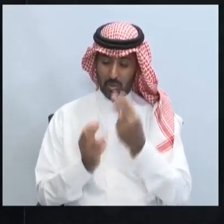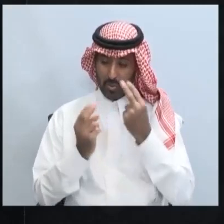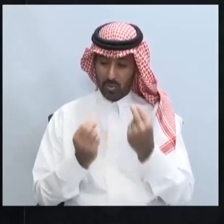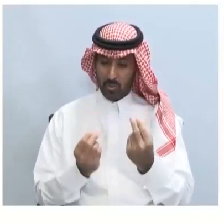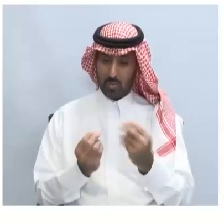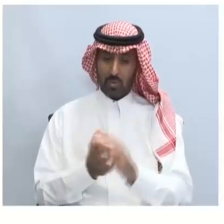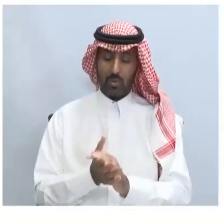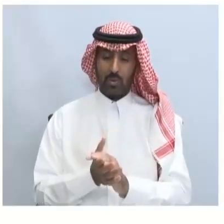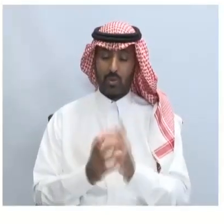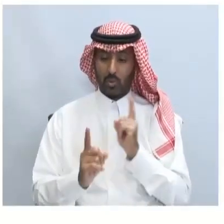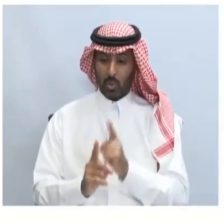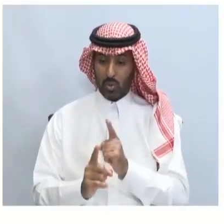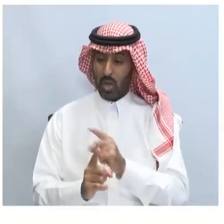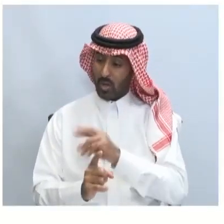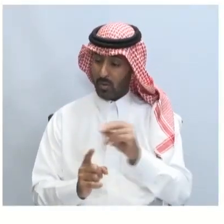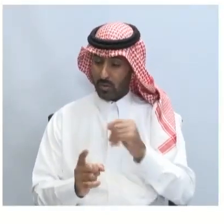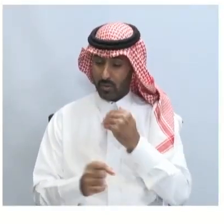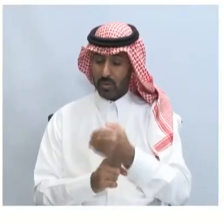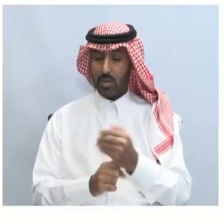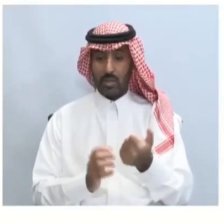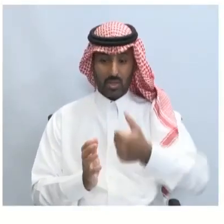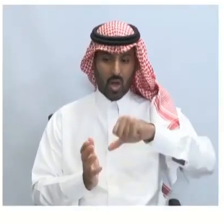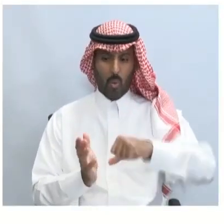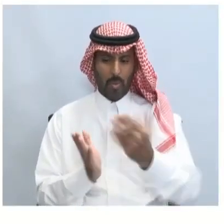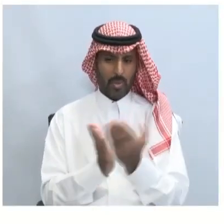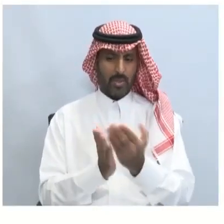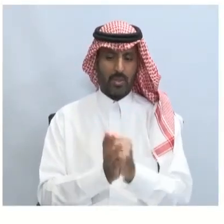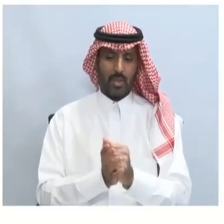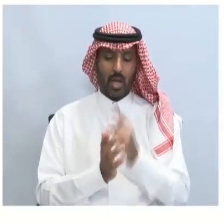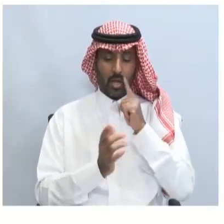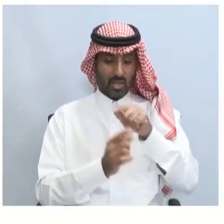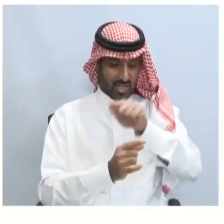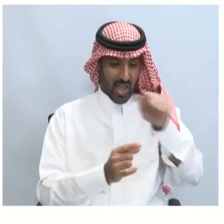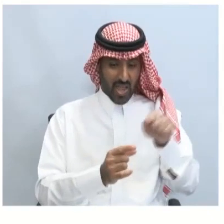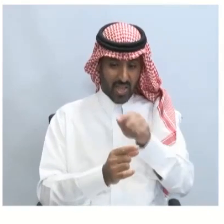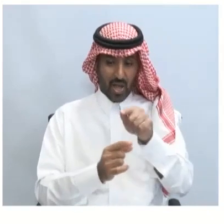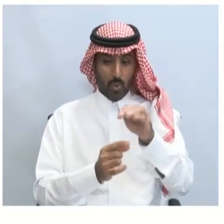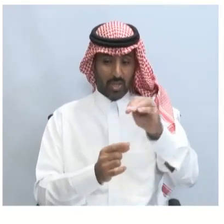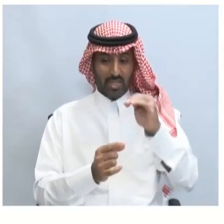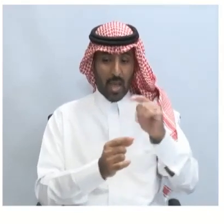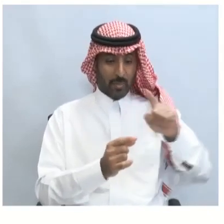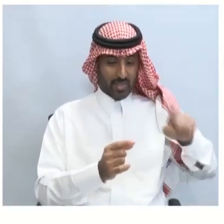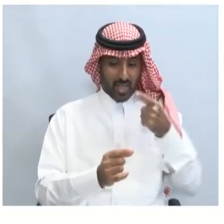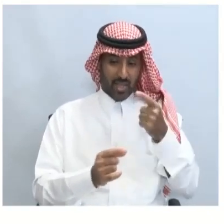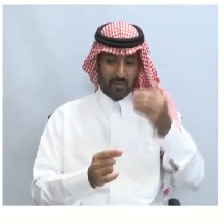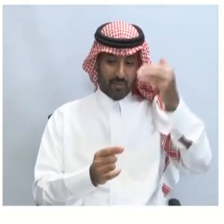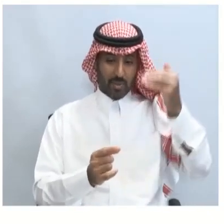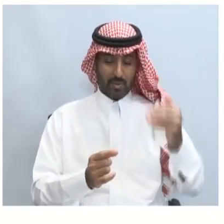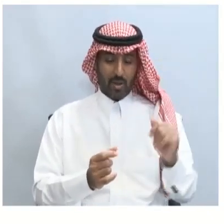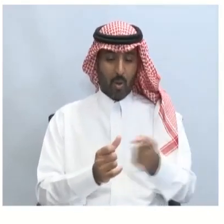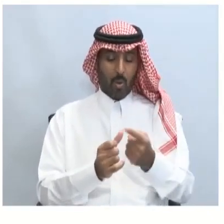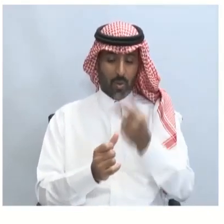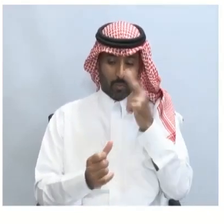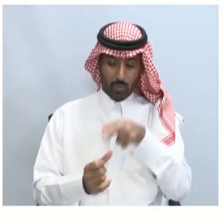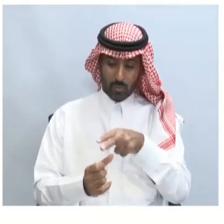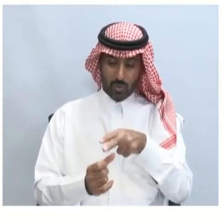وتكونون قدوه لغيركم الان وصلنا الى التقويم اضع دائره حول الاجابه الصحيحه فيما ياتي اذا